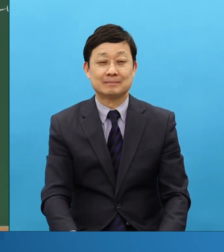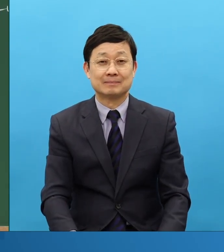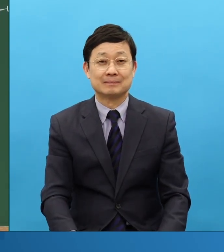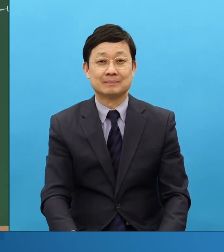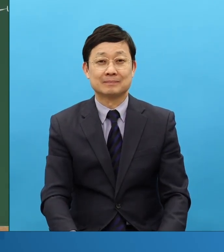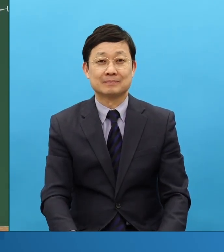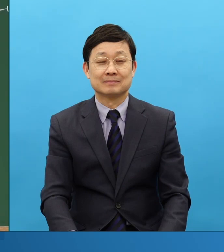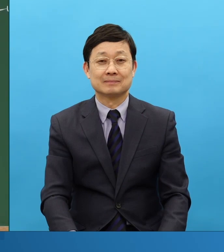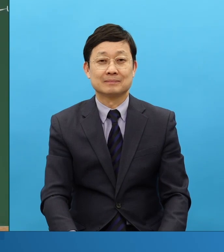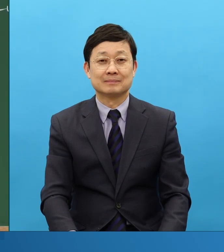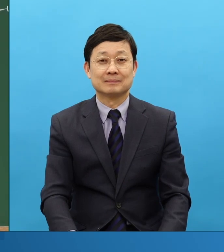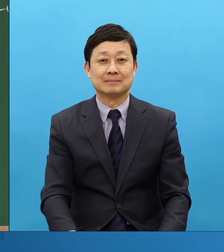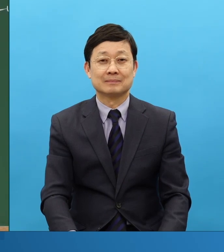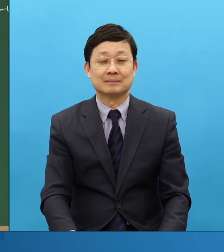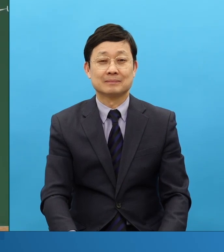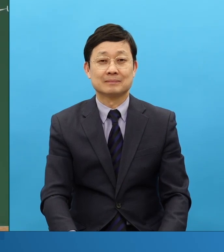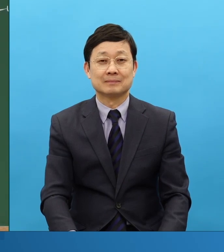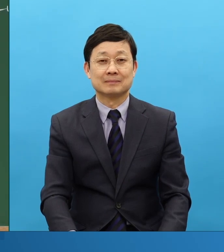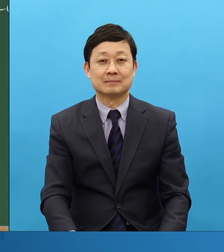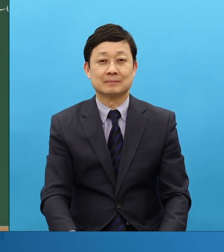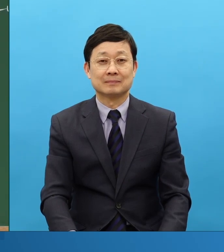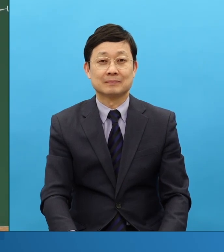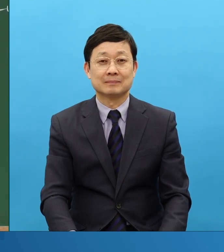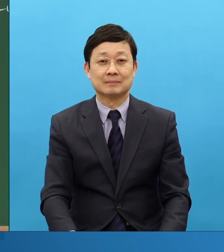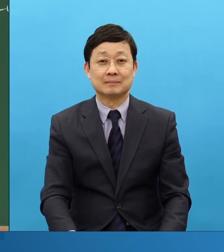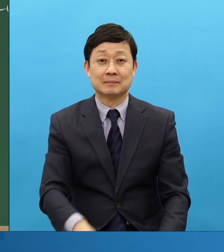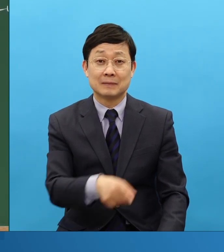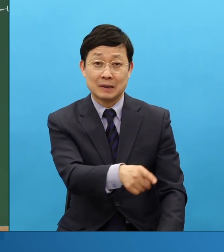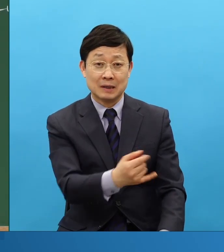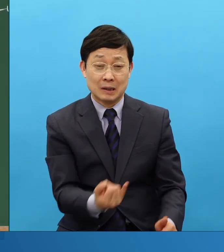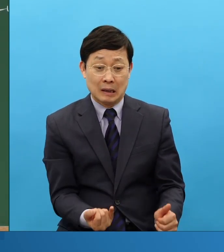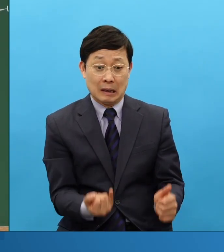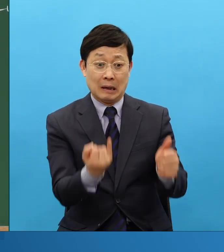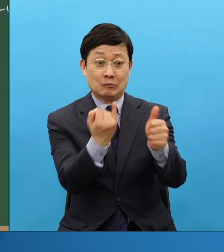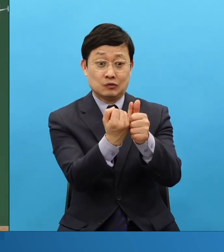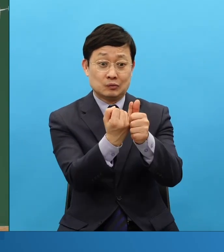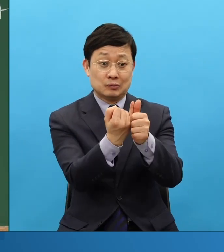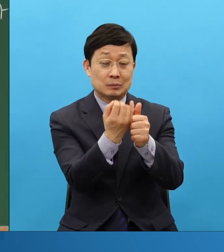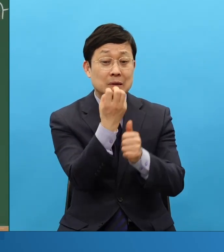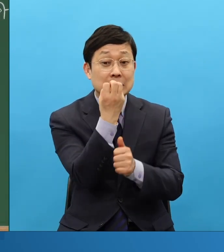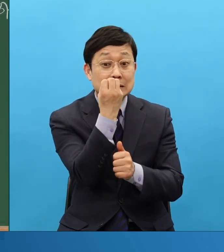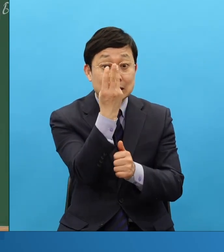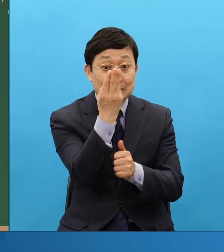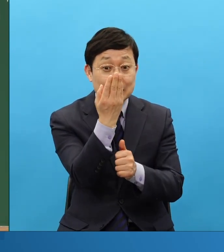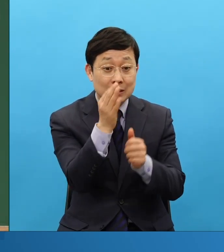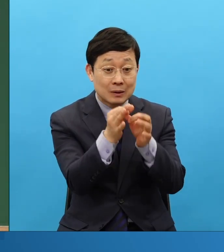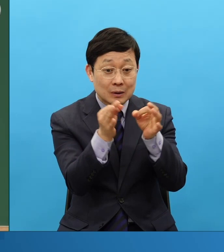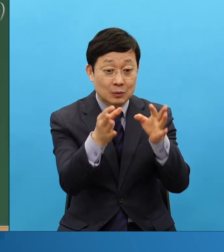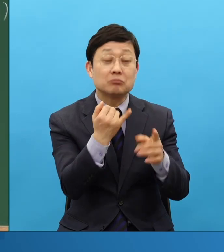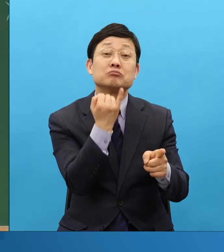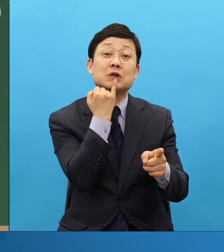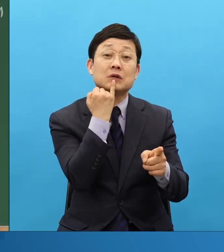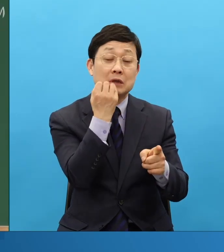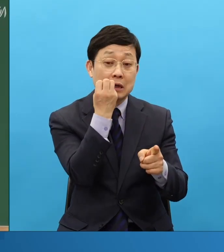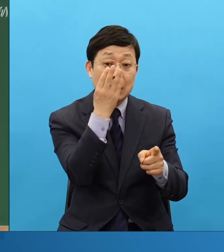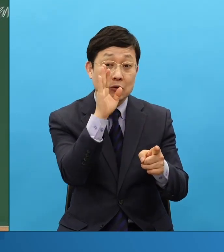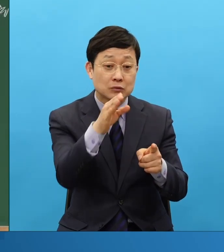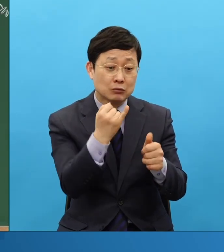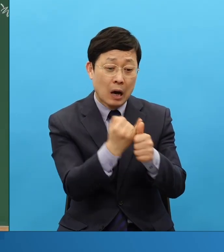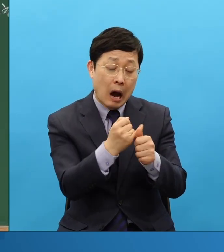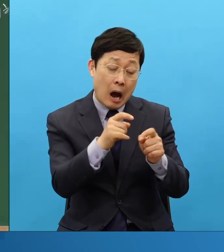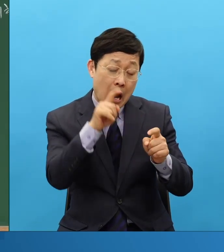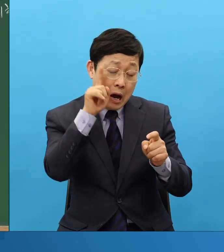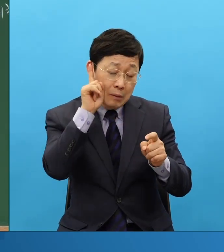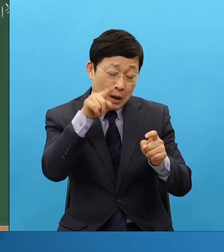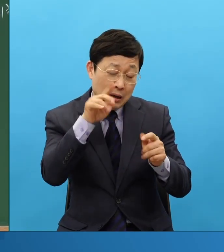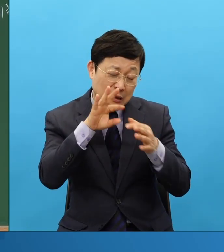결혼해가지고 석 달 동안은 괜찮은데 그 이후 계속 싸우더라. And then they'll, you know, see me, and they're always sorry because they're always fighting, and they're making uproar in